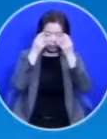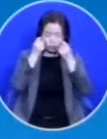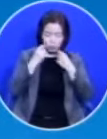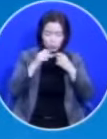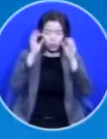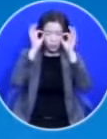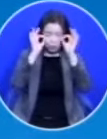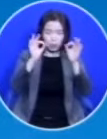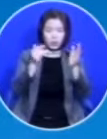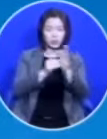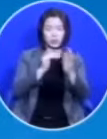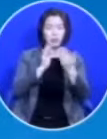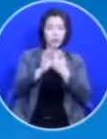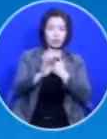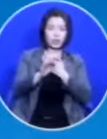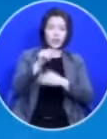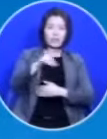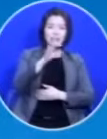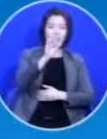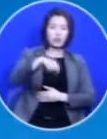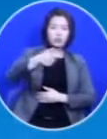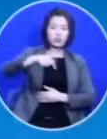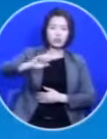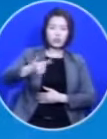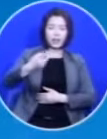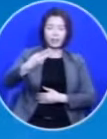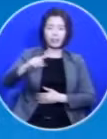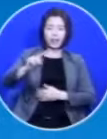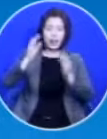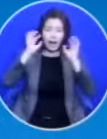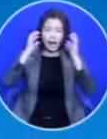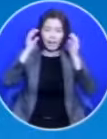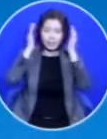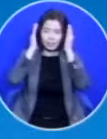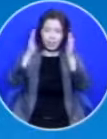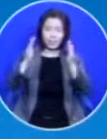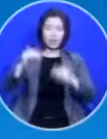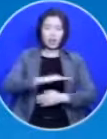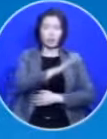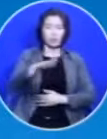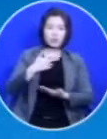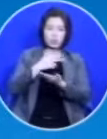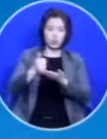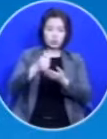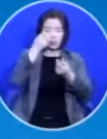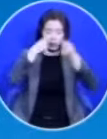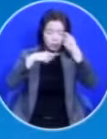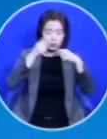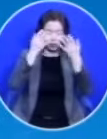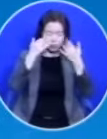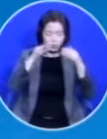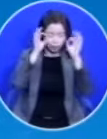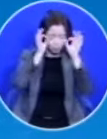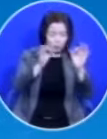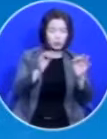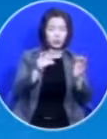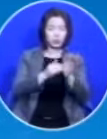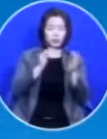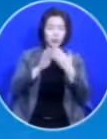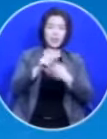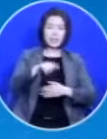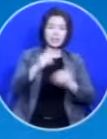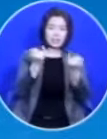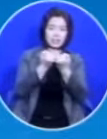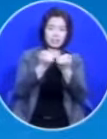난 다음 그 우간다 아이들을 향한 우리 주님의 눈에 눈물을 보고 난 다음에이 여자를